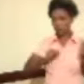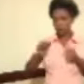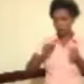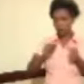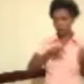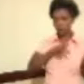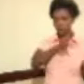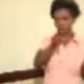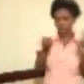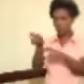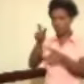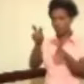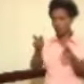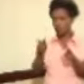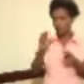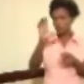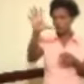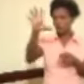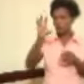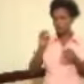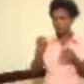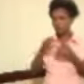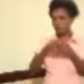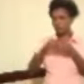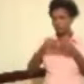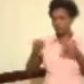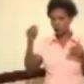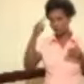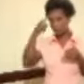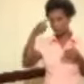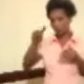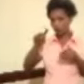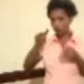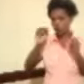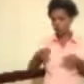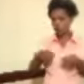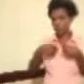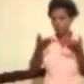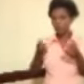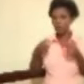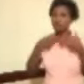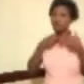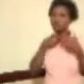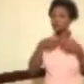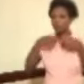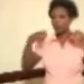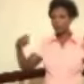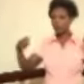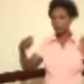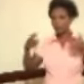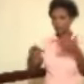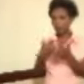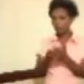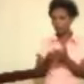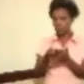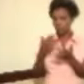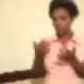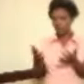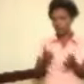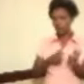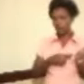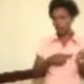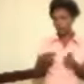voyages. Nous gagnons 50 millions que nous avons dans une bonne gestion de l'EDH. Attention, ces chiffres sont disponibles, c'est